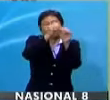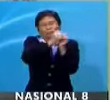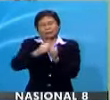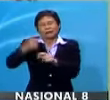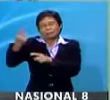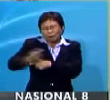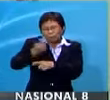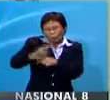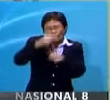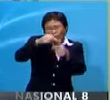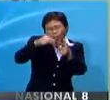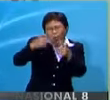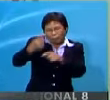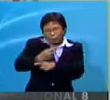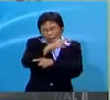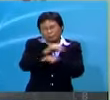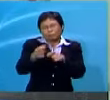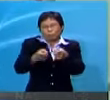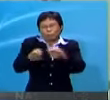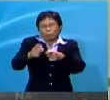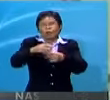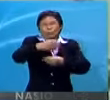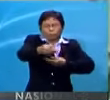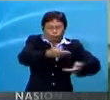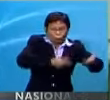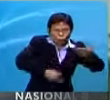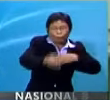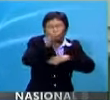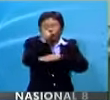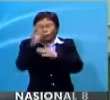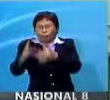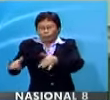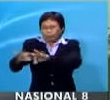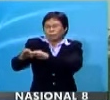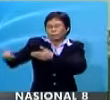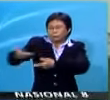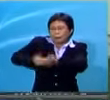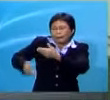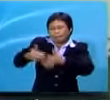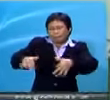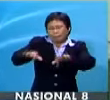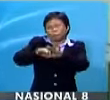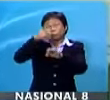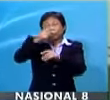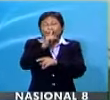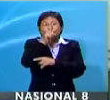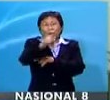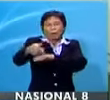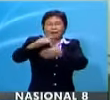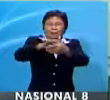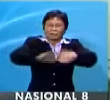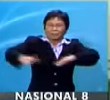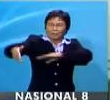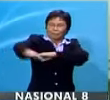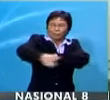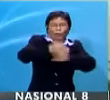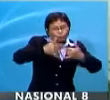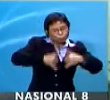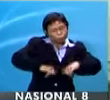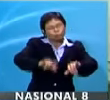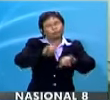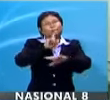latihan yang dijalankan serta penyelarasan pertukaran maklumat risikan penting bagi memastikan keselamatan per negara terus